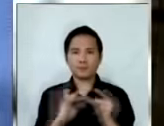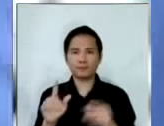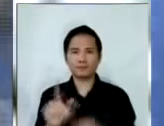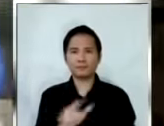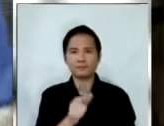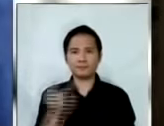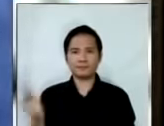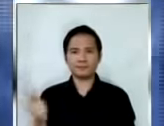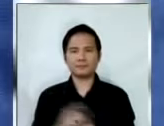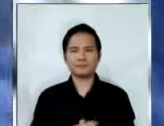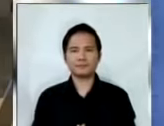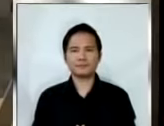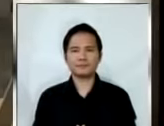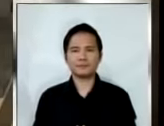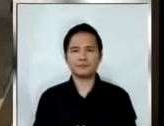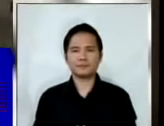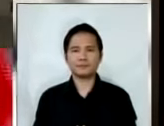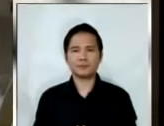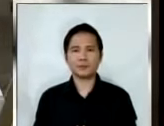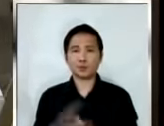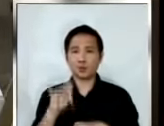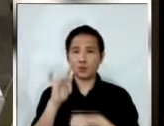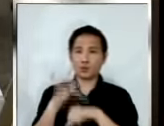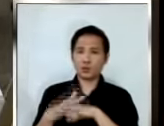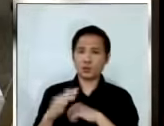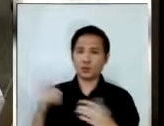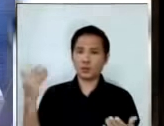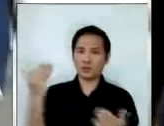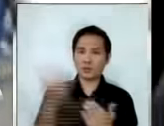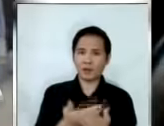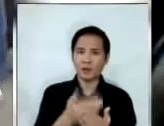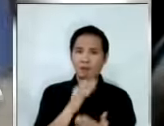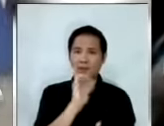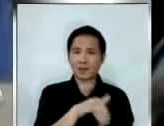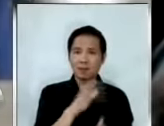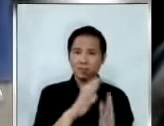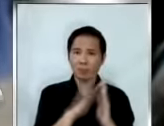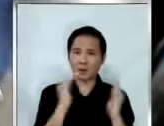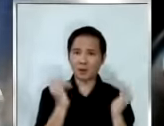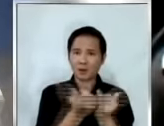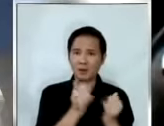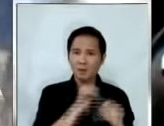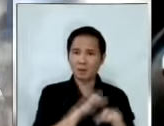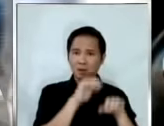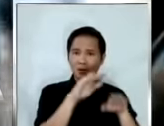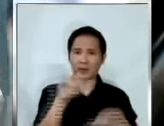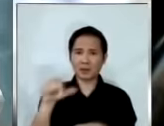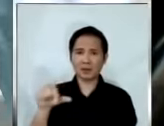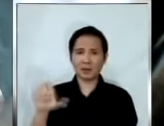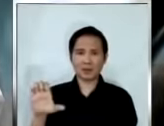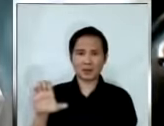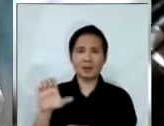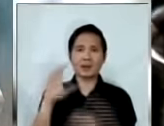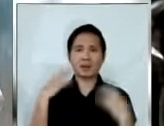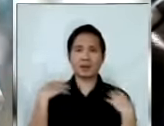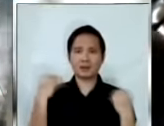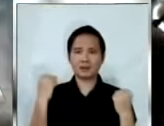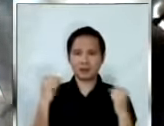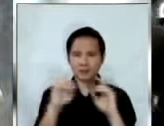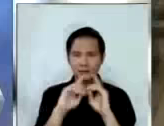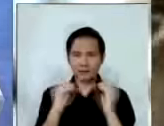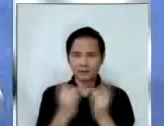Maagang dumating sa Kaingin Bukid sa Barangay Apolonio Samson ng mga kawani ng Quezon City Health Department para sa unang araw ng enhanced